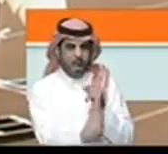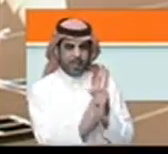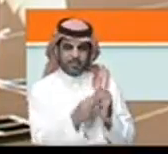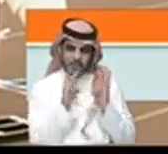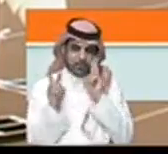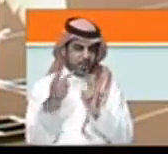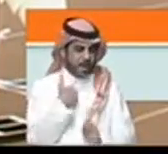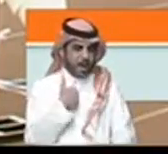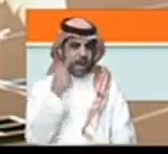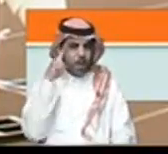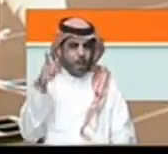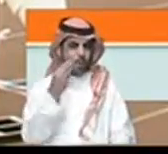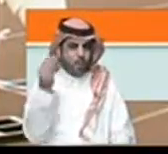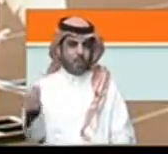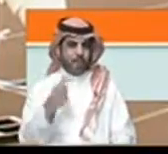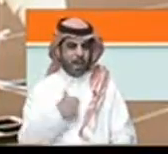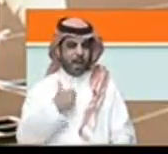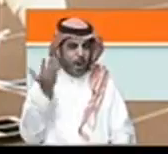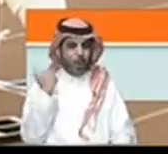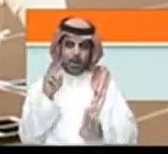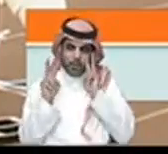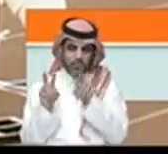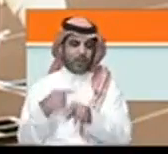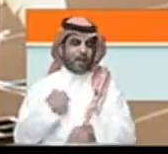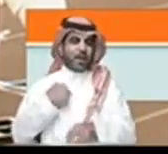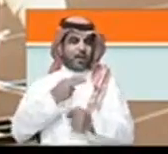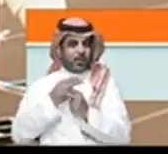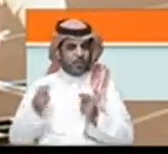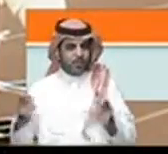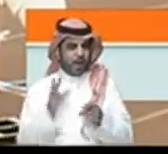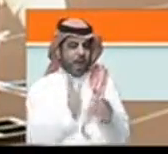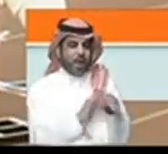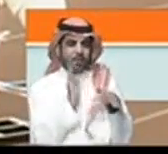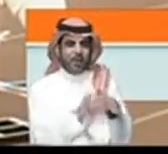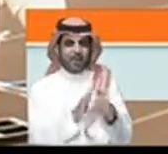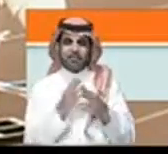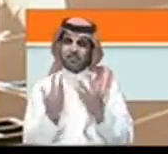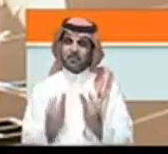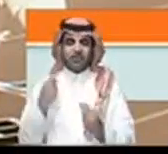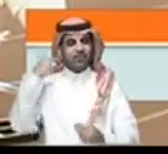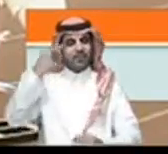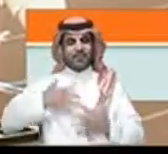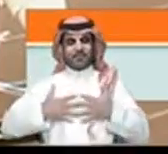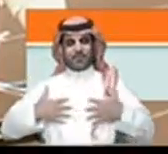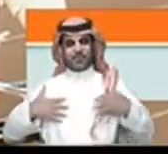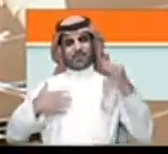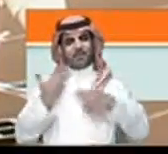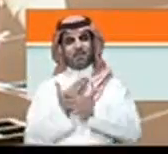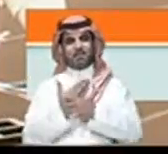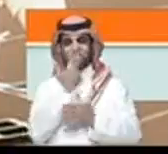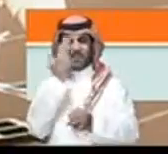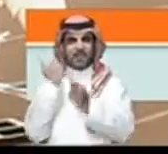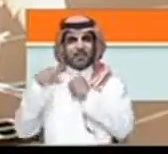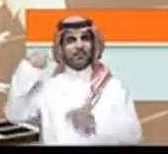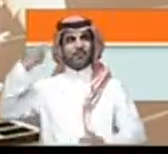ال الموجود ولا الشيعه ولا الرسومات ولا شك لا على ويستعرض نشوف ايش ماضيه